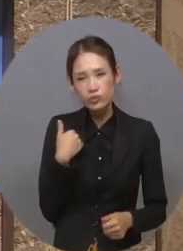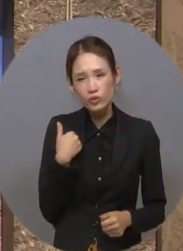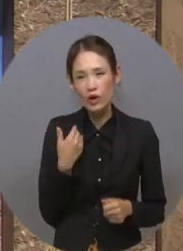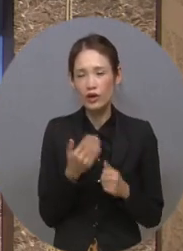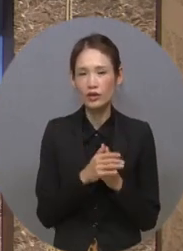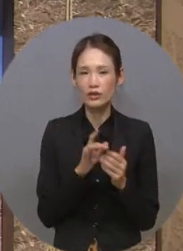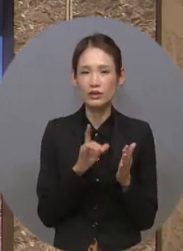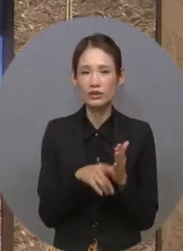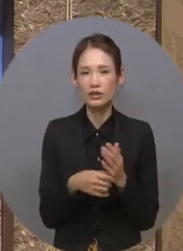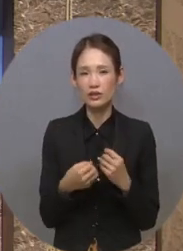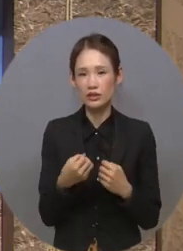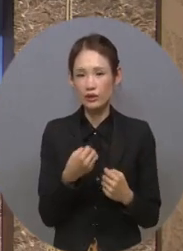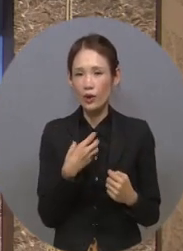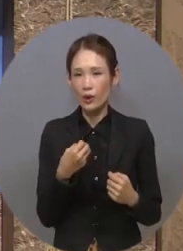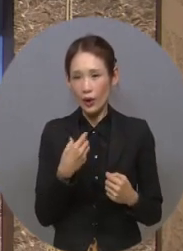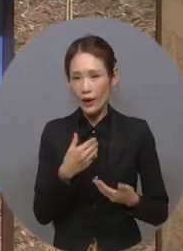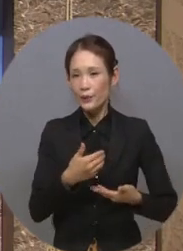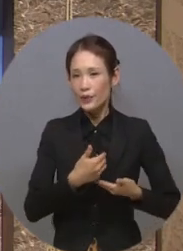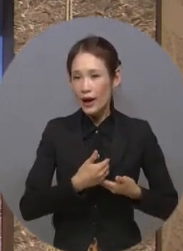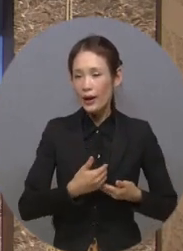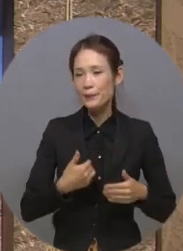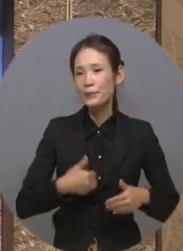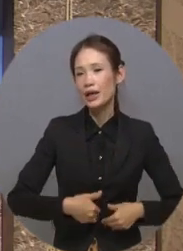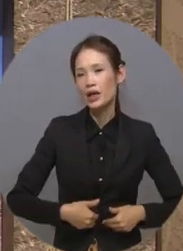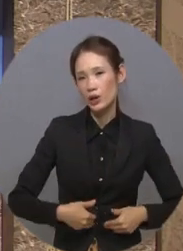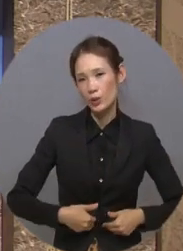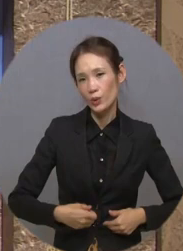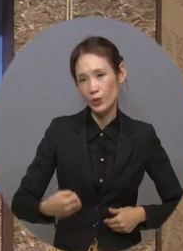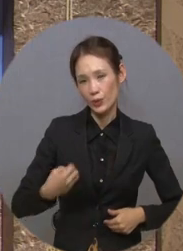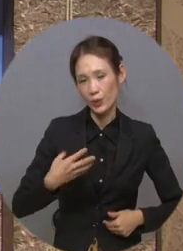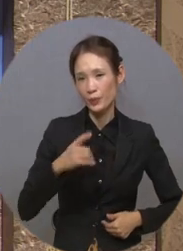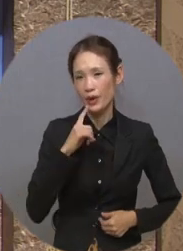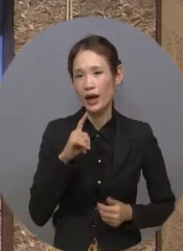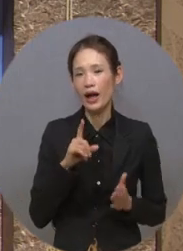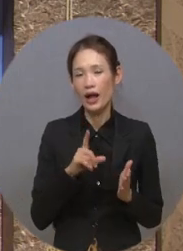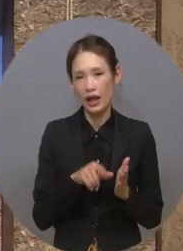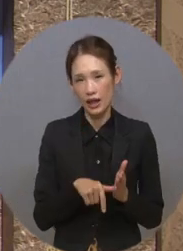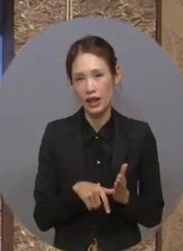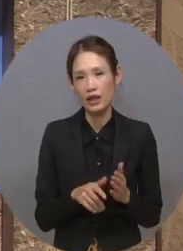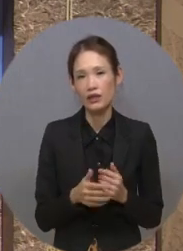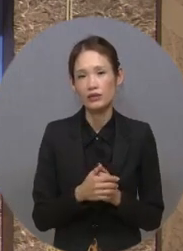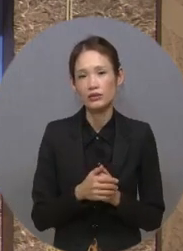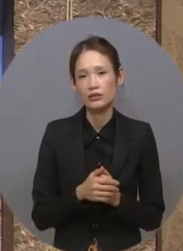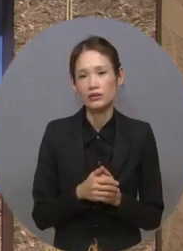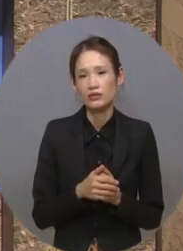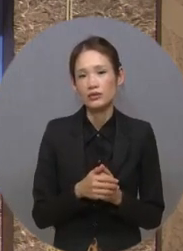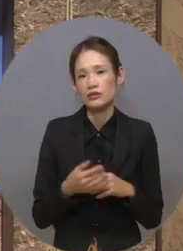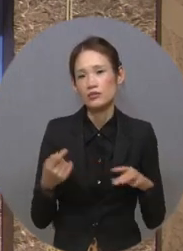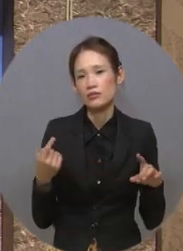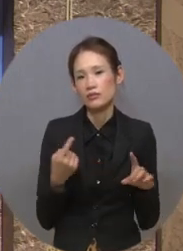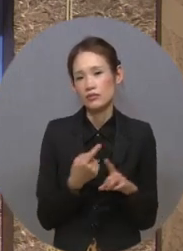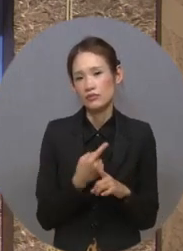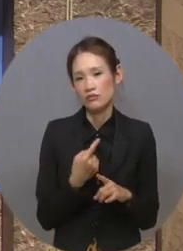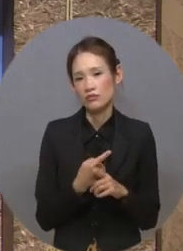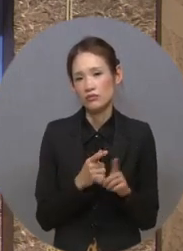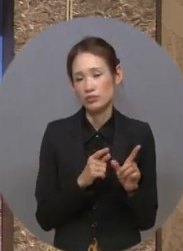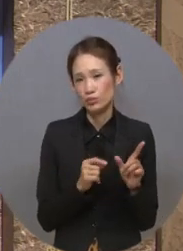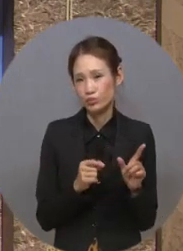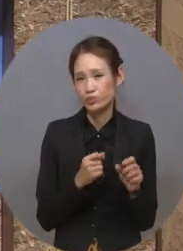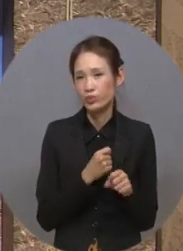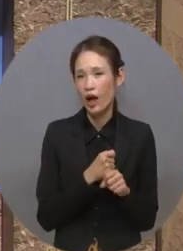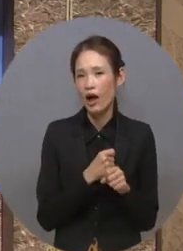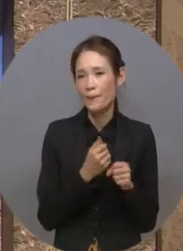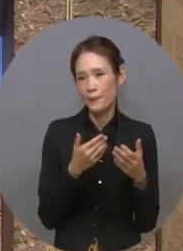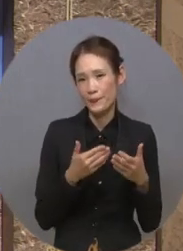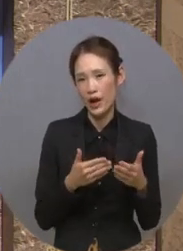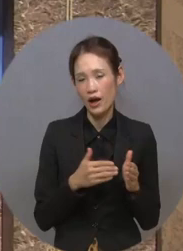그분들이 아 이런 부분 우리한테 이런 부분이 좀 안타깝다 이런 게 개선됐으면 좋겠다 하는 부분들 네. 이제 말씀을 해주시거든요.